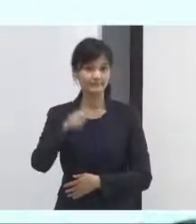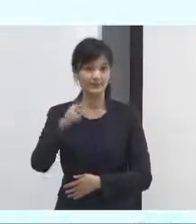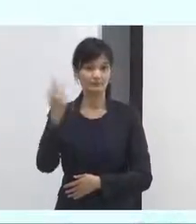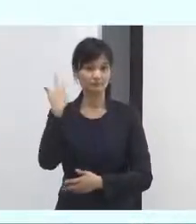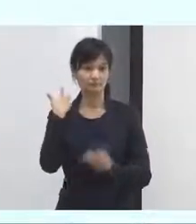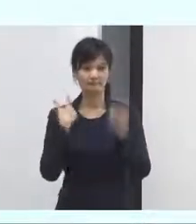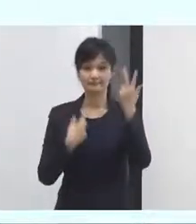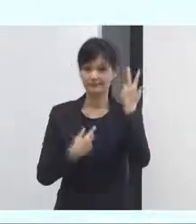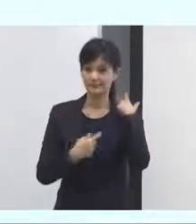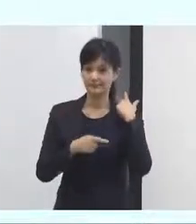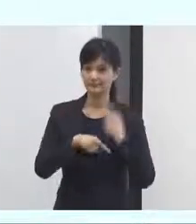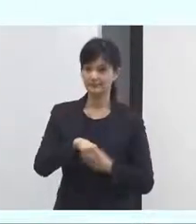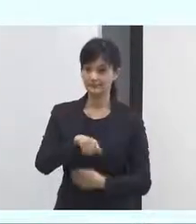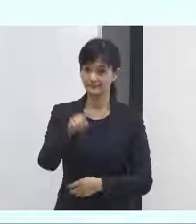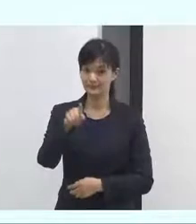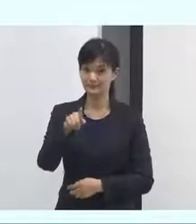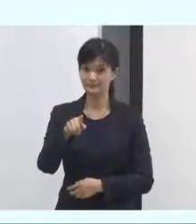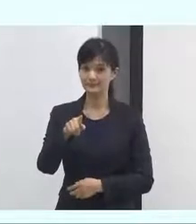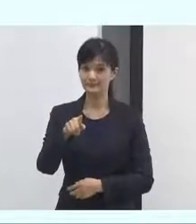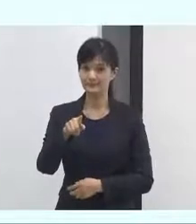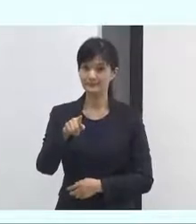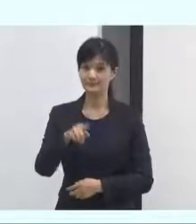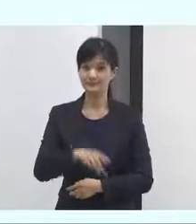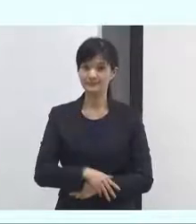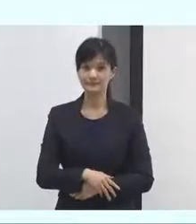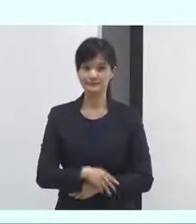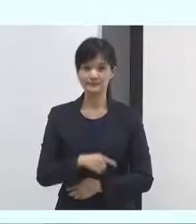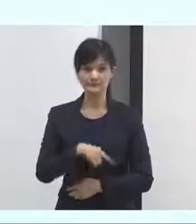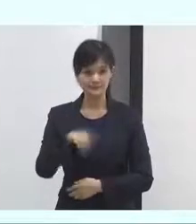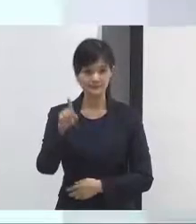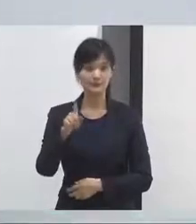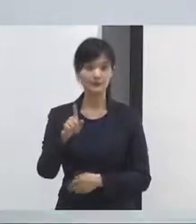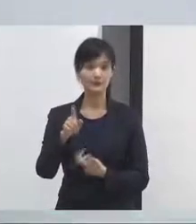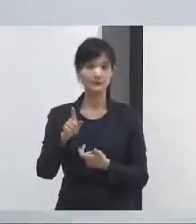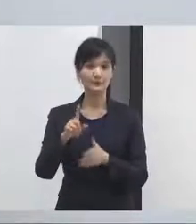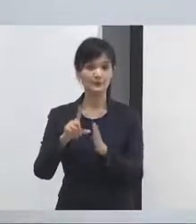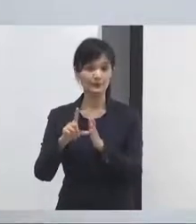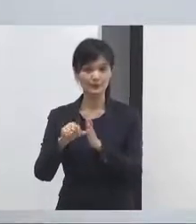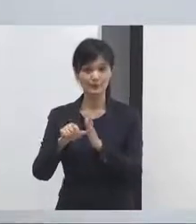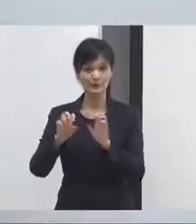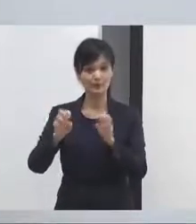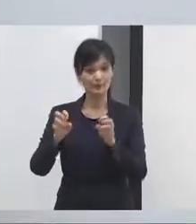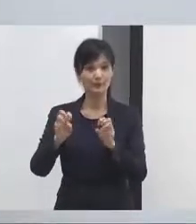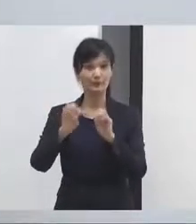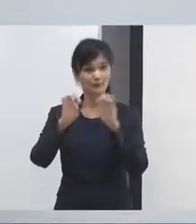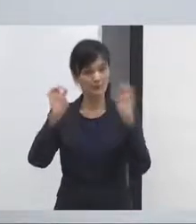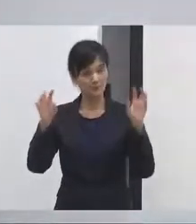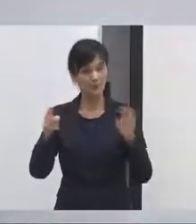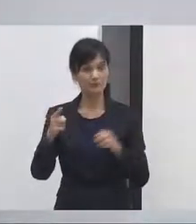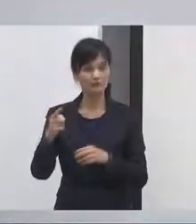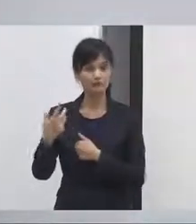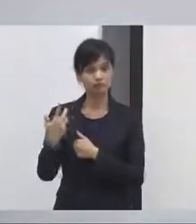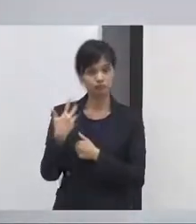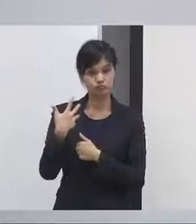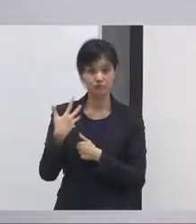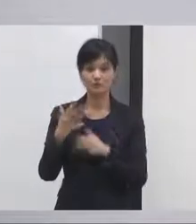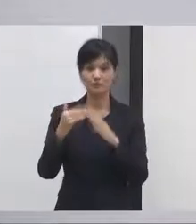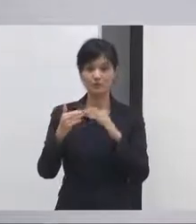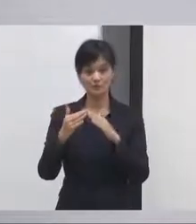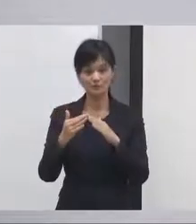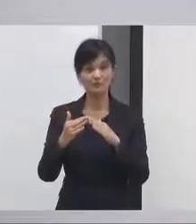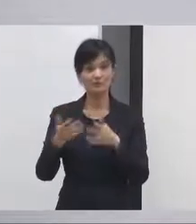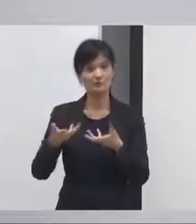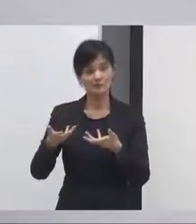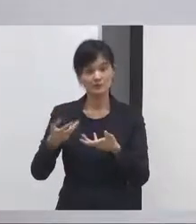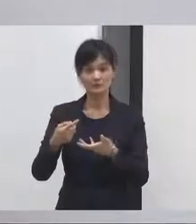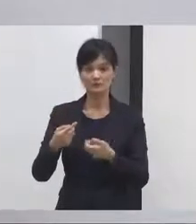拜去那个蓝轩时间接受访问关于临时小学校的时候，我就先跟